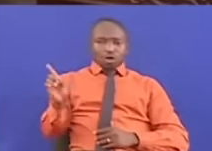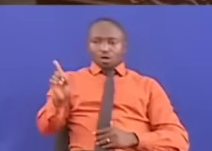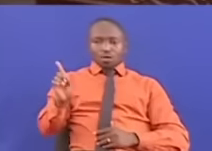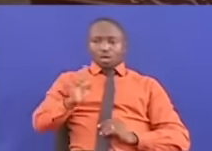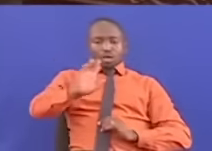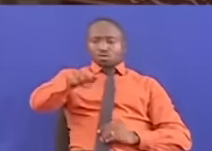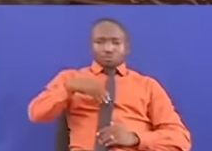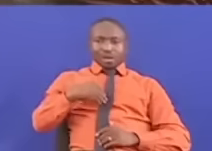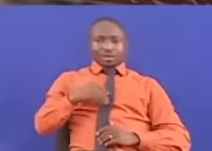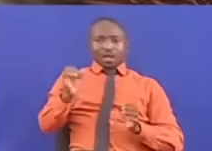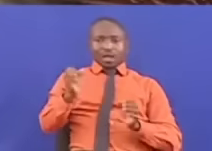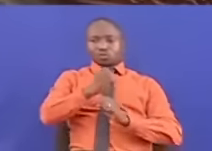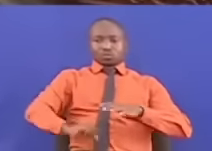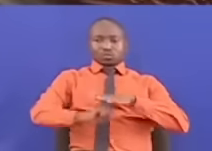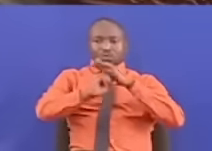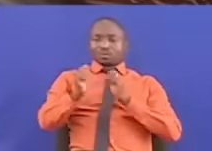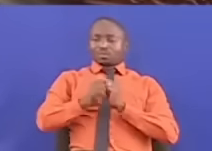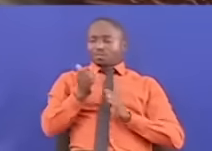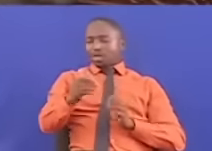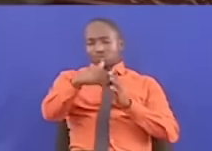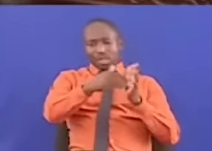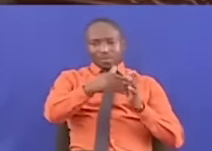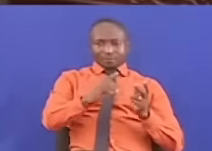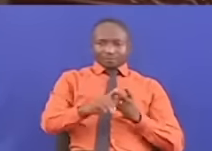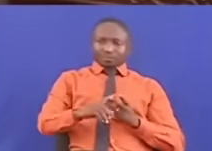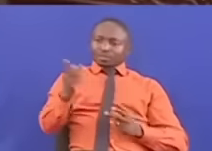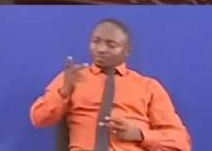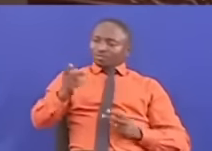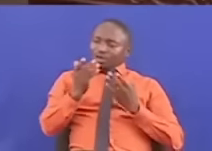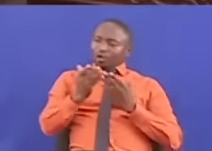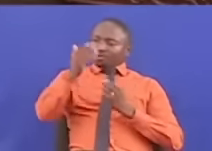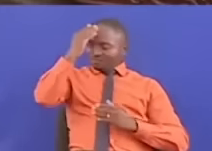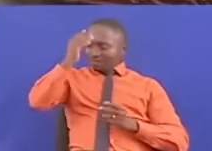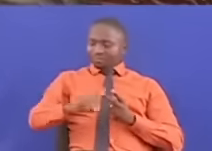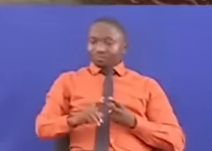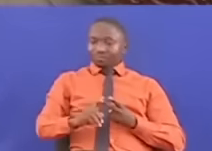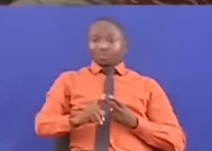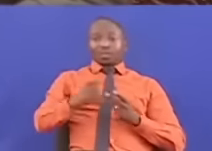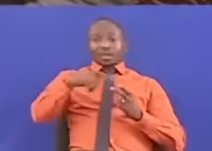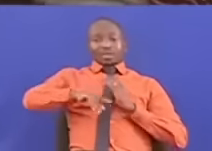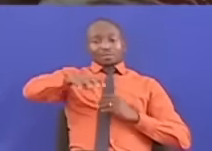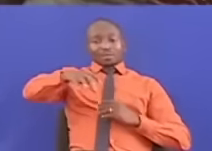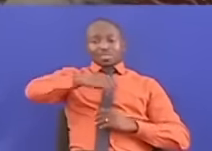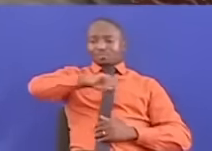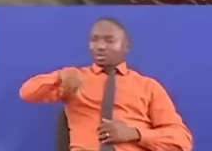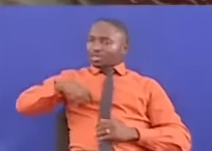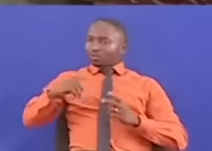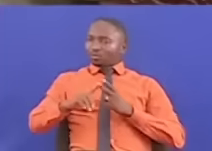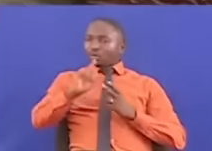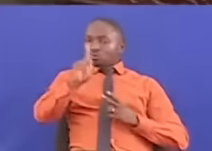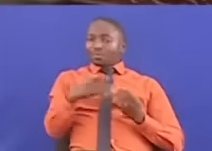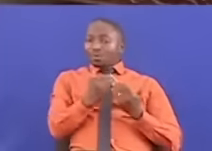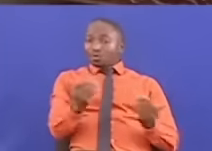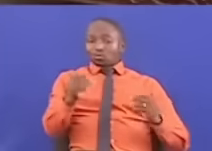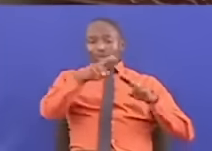haari na hatzi kua mkono uzem meshi mwen lakini naa mfam wesi unge kamba katika majo yetu tuna watoto